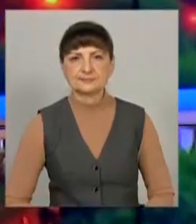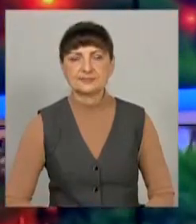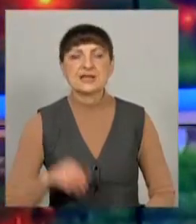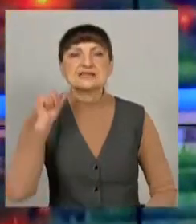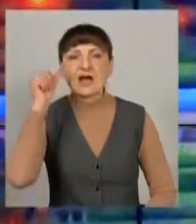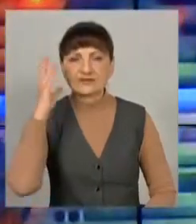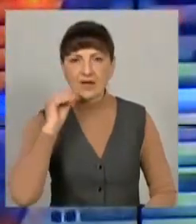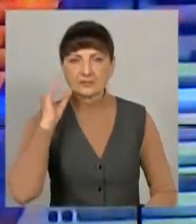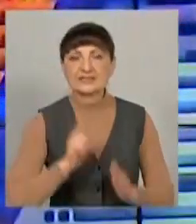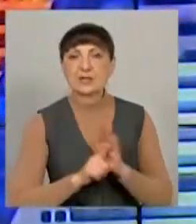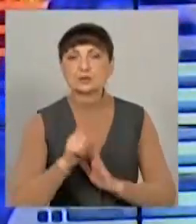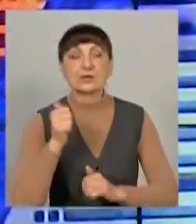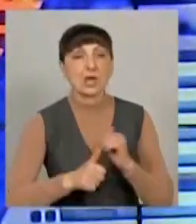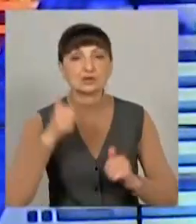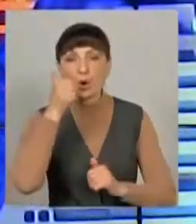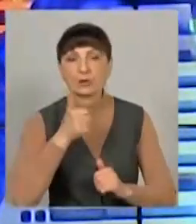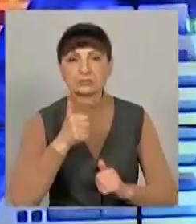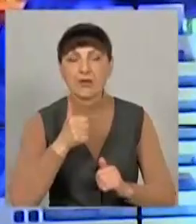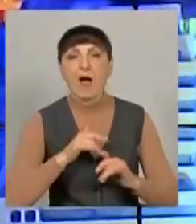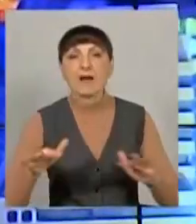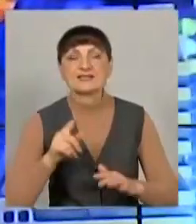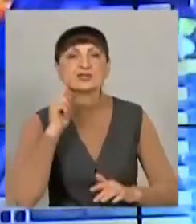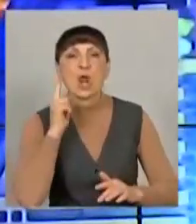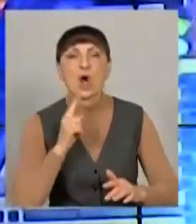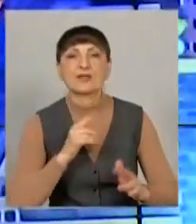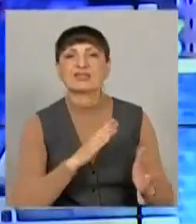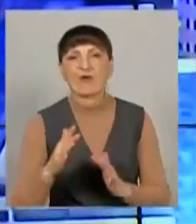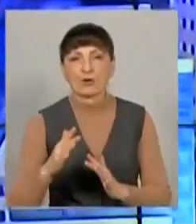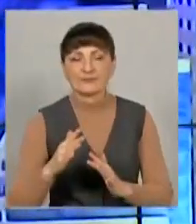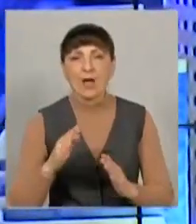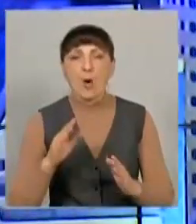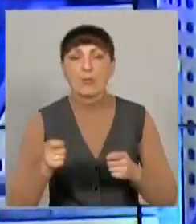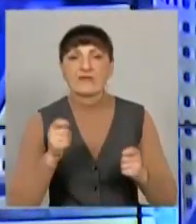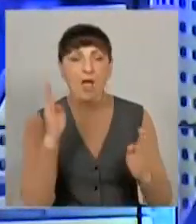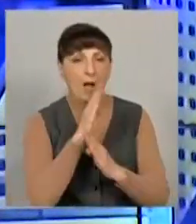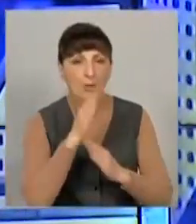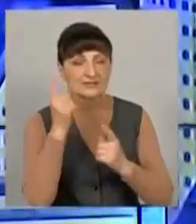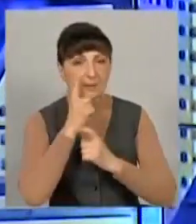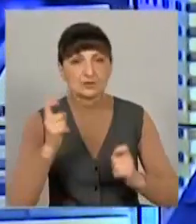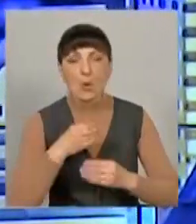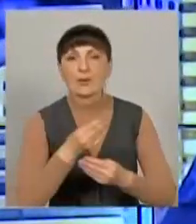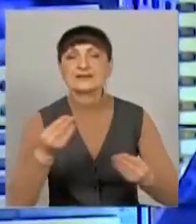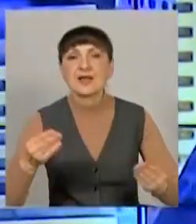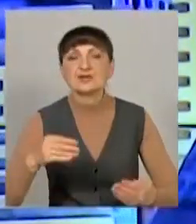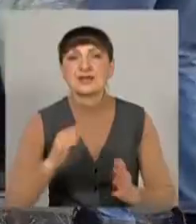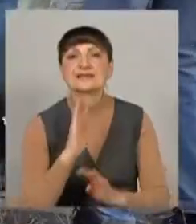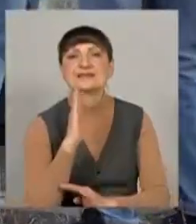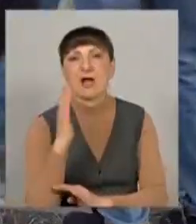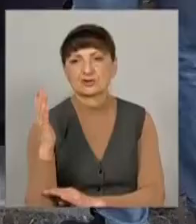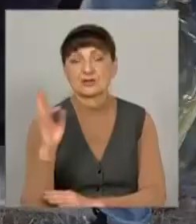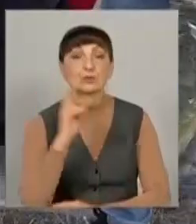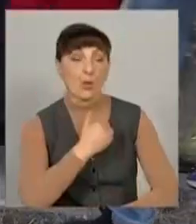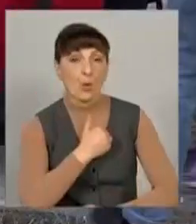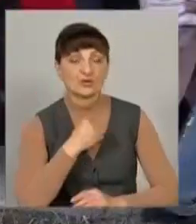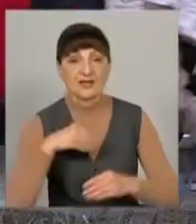Завтра в Алматы стартует ежегодная акция «Зеленый двор». В Управлении экологии и окружающей среды сообщили о раздаче саженцев. Все